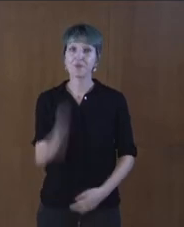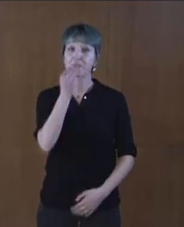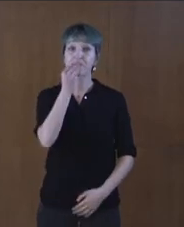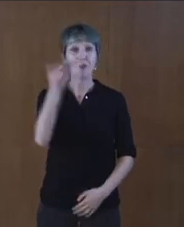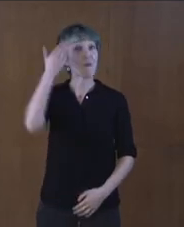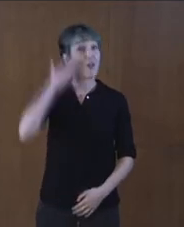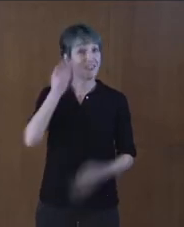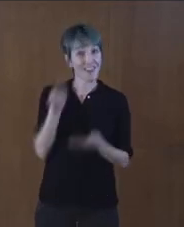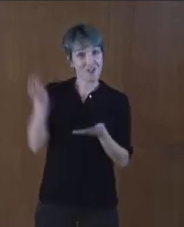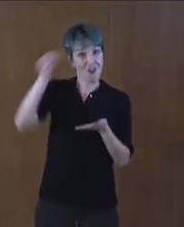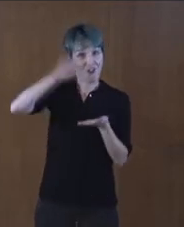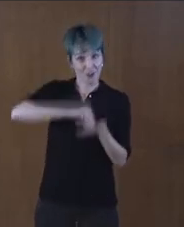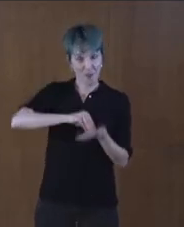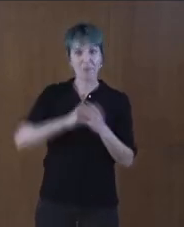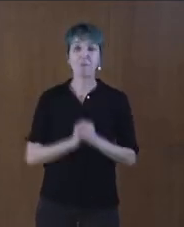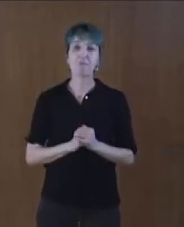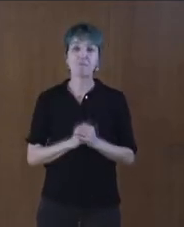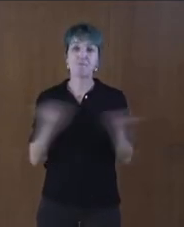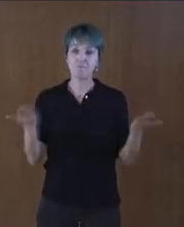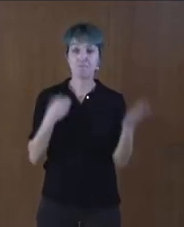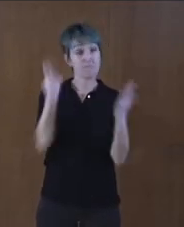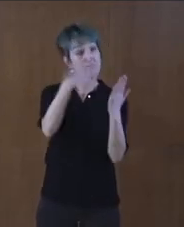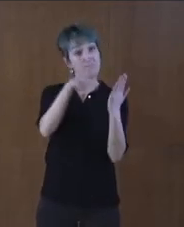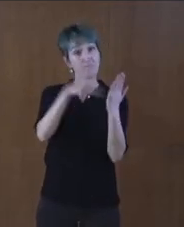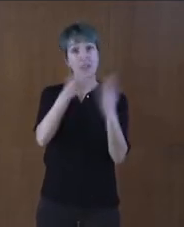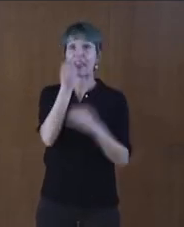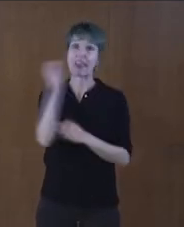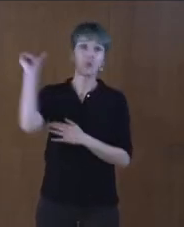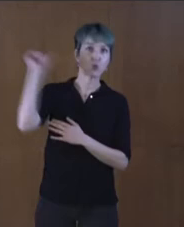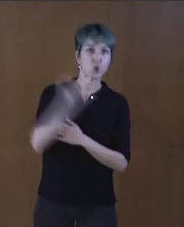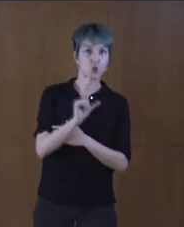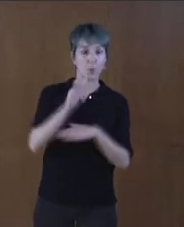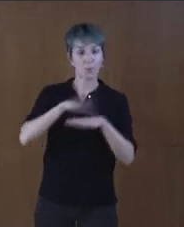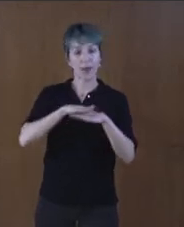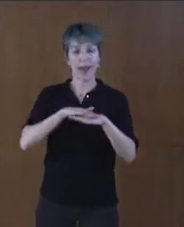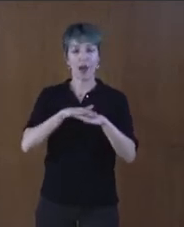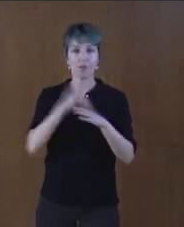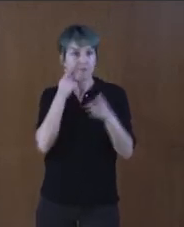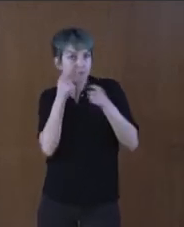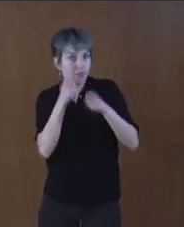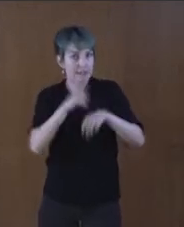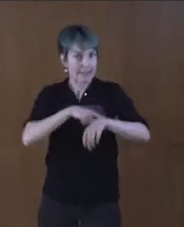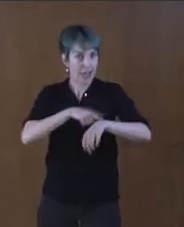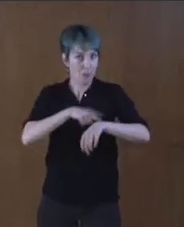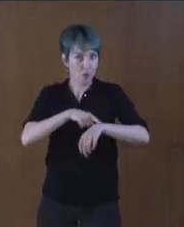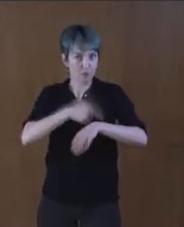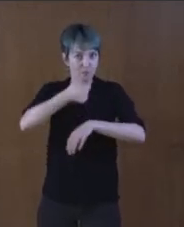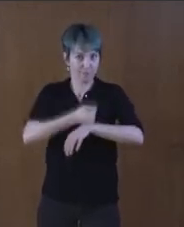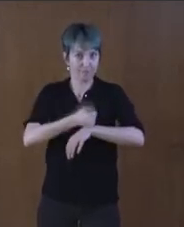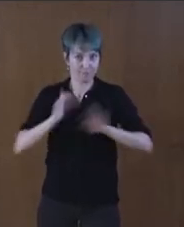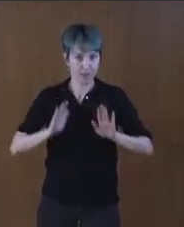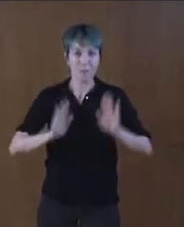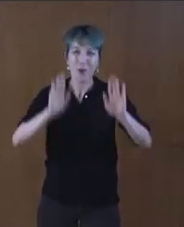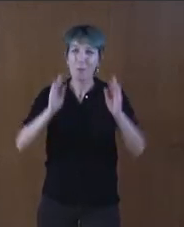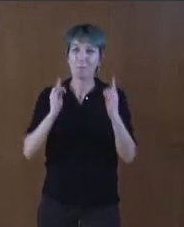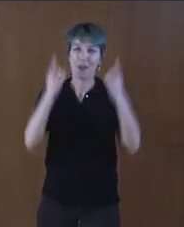Bon dia una altra vegada. Llegiré el meu discurs per mantenir-me dintre d'un temps raonable, però primer de tot